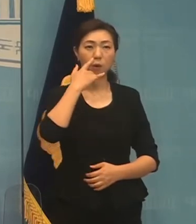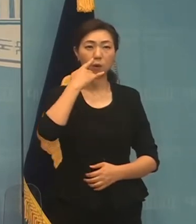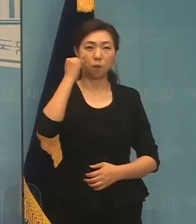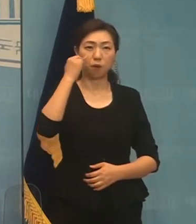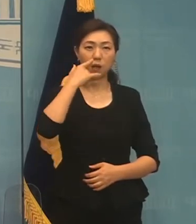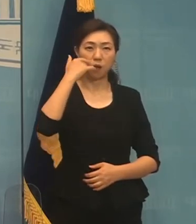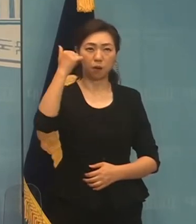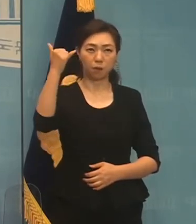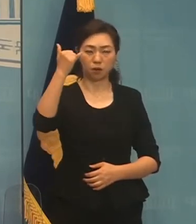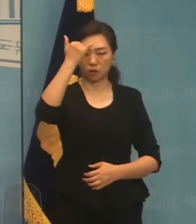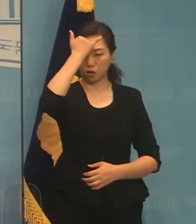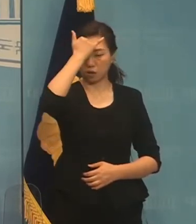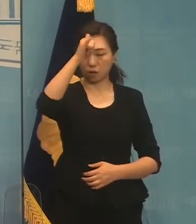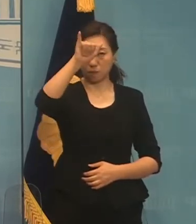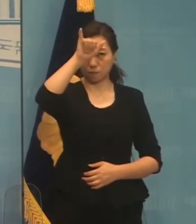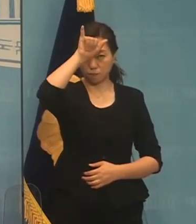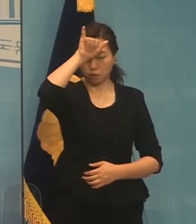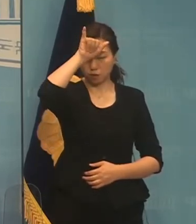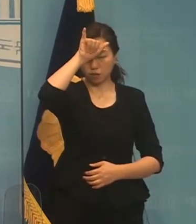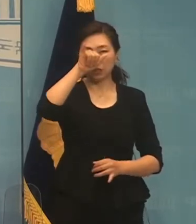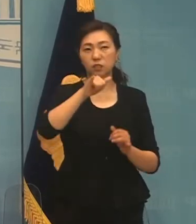폐륜나